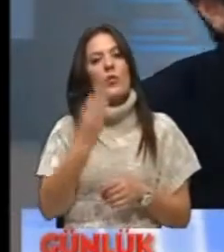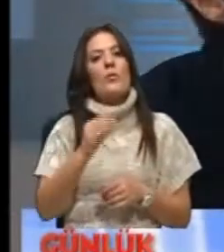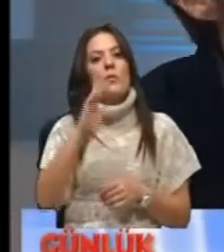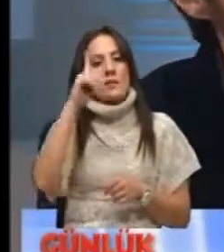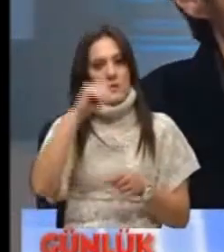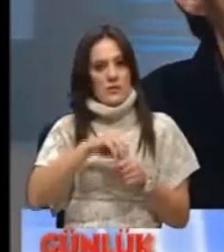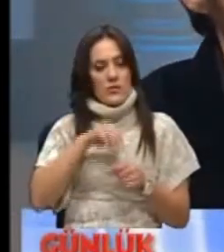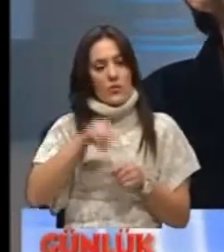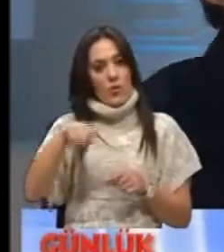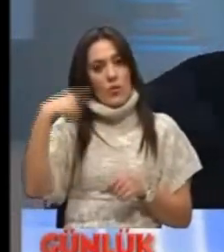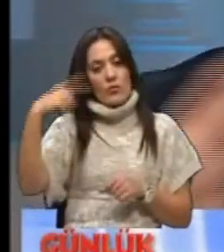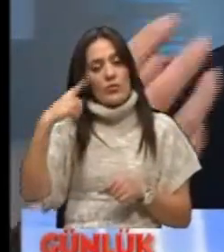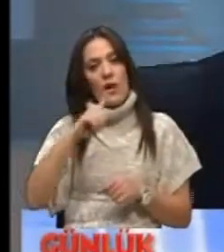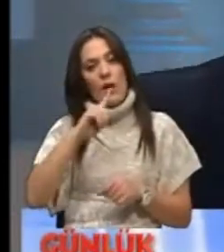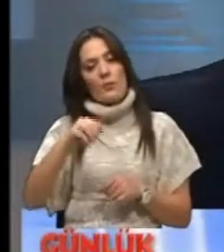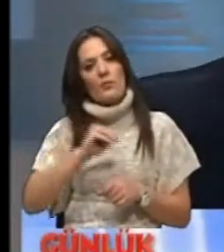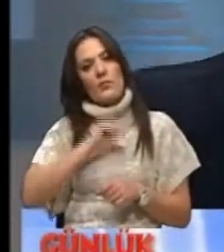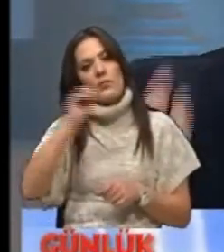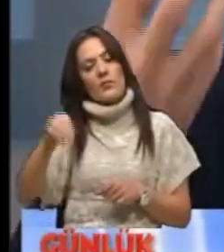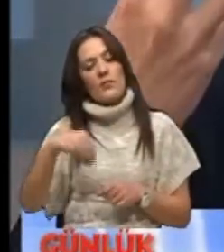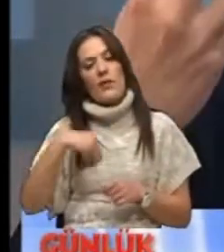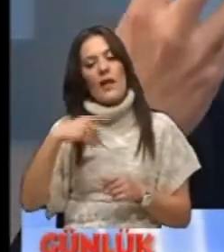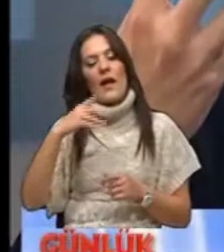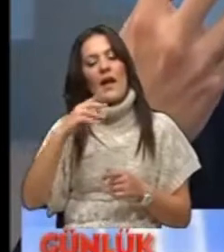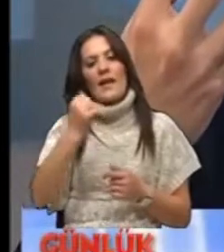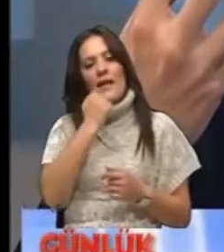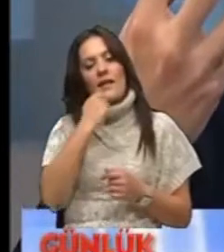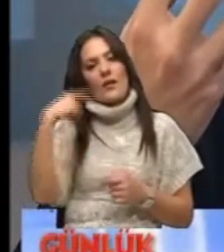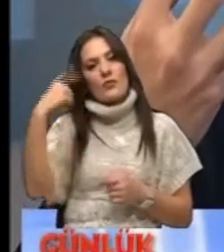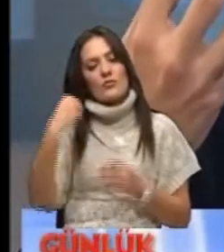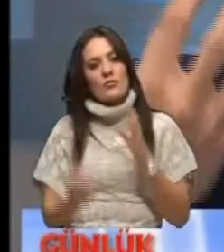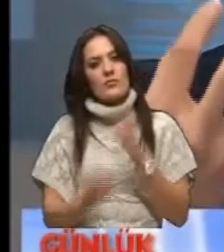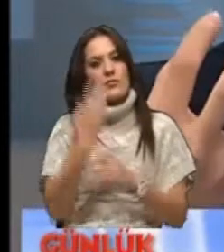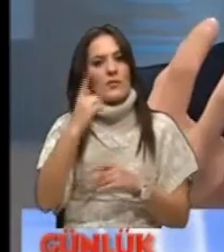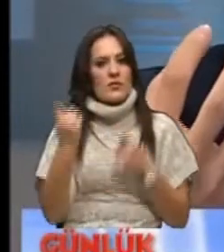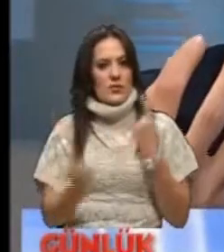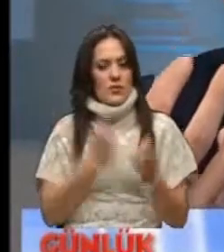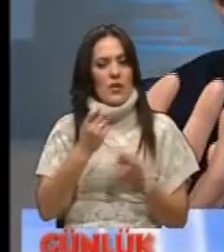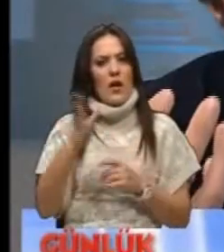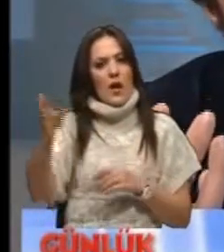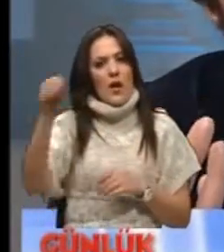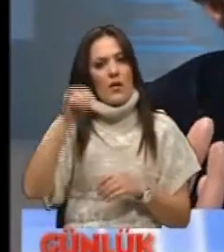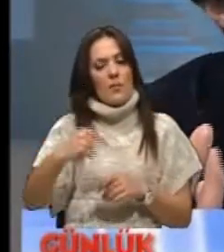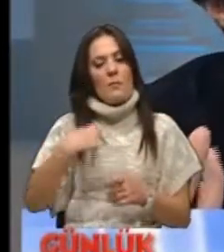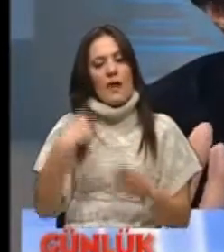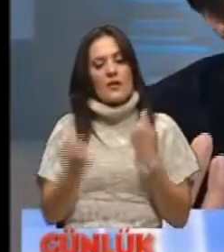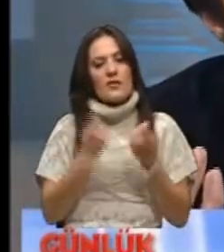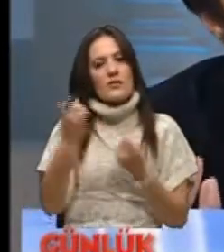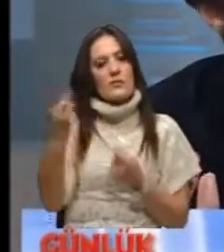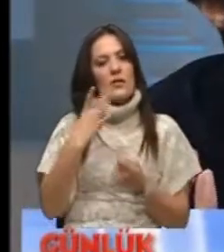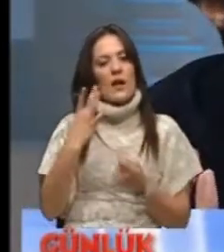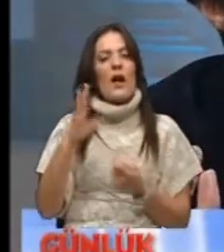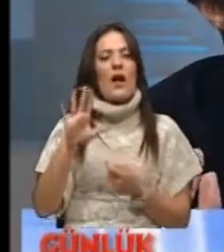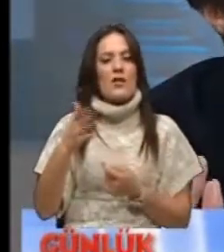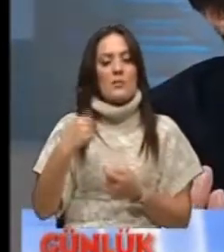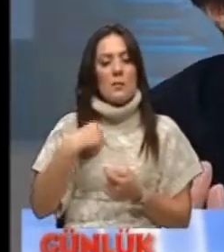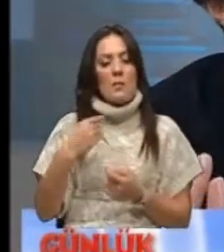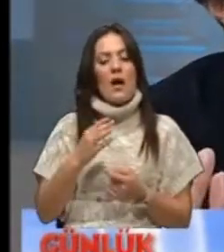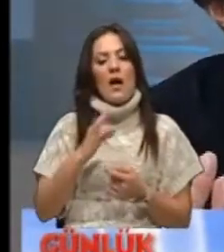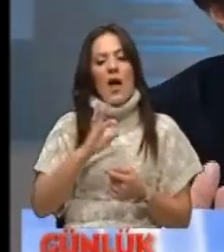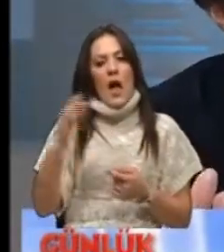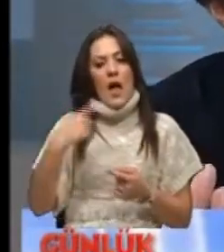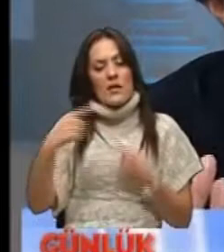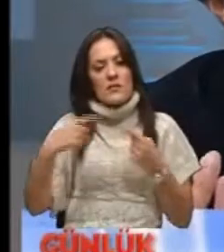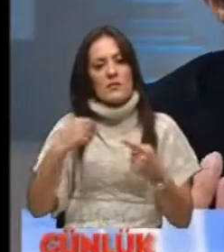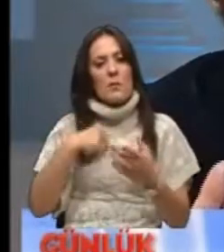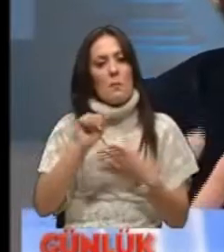için o düşüncenin yerine alternatif bir düşünce üretmeye çalışıyor. Ve alıyor ben işten çıkarıldım acaba yetersiz miyim,